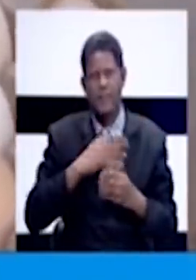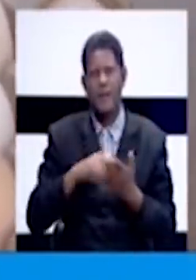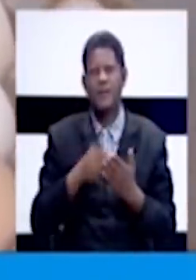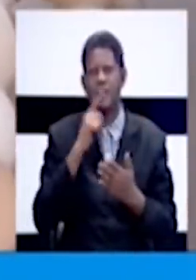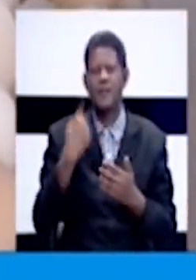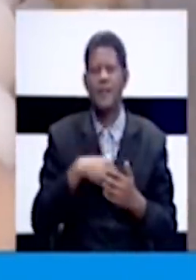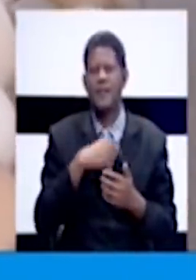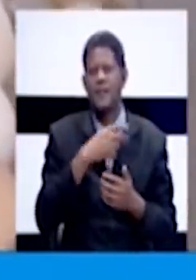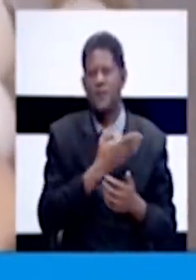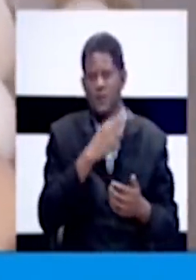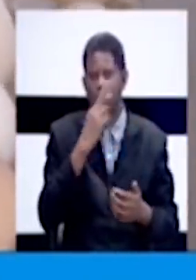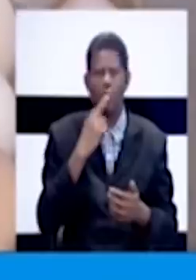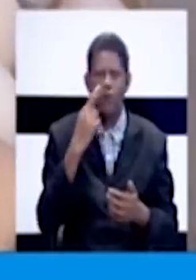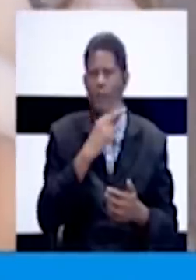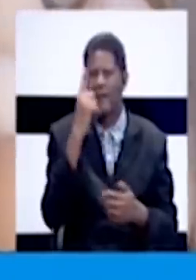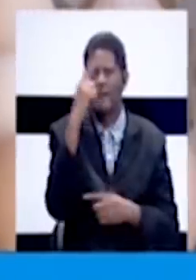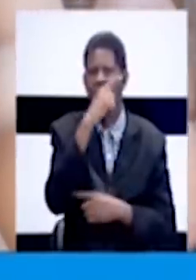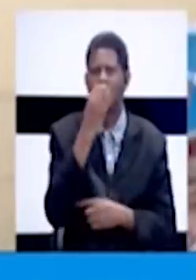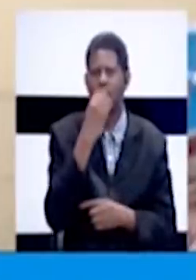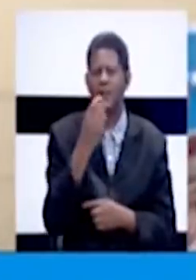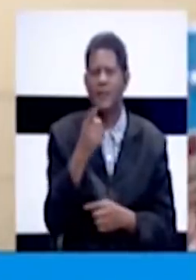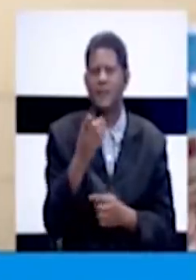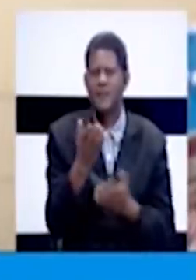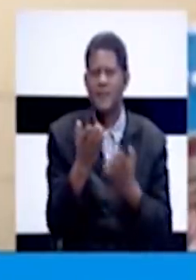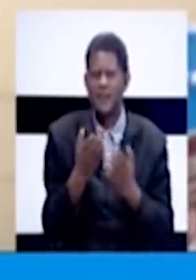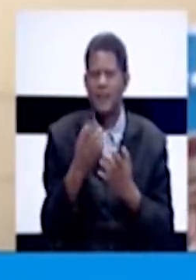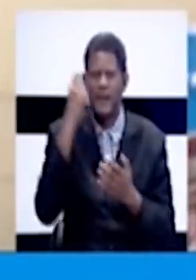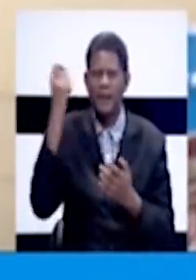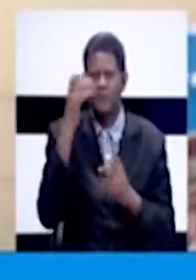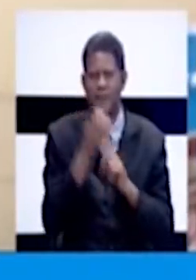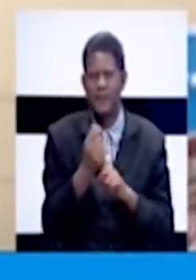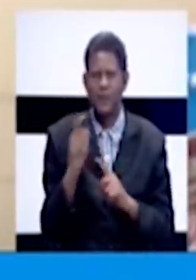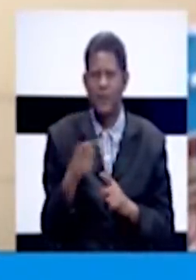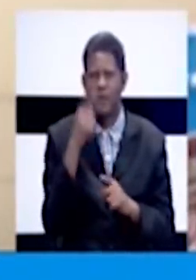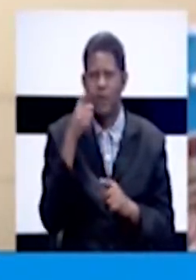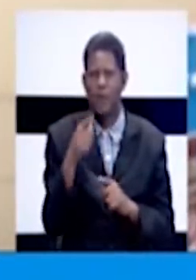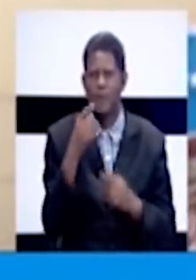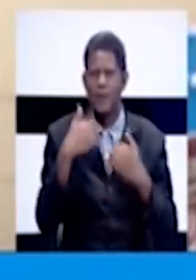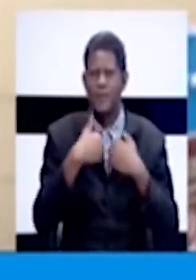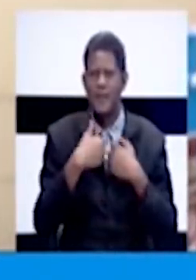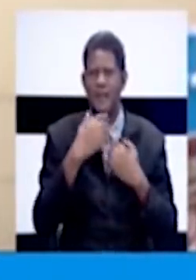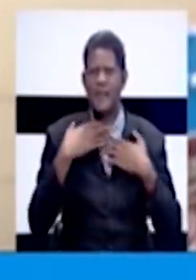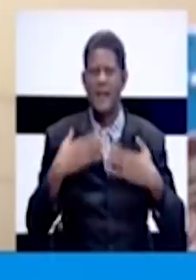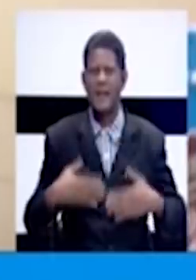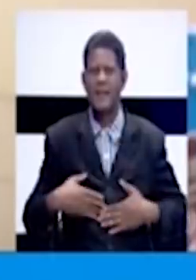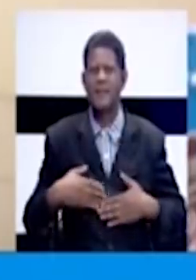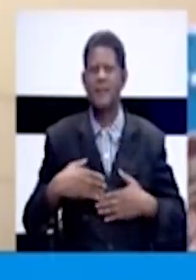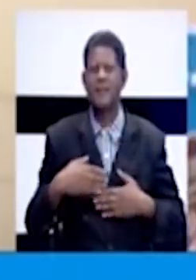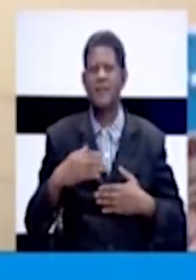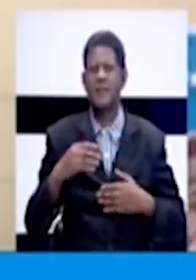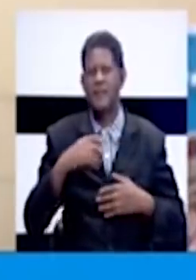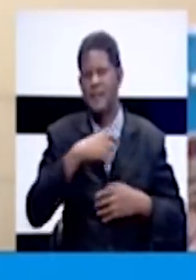ولا صبنا حنت معلت نبلع تزدلن عوت انجبط تخينا نعقم بزلنا اكل توافرنا